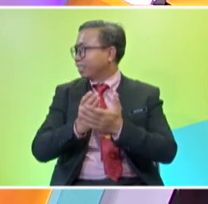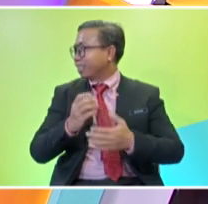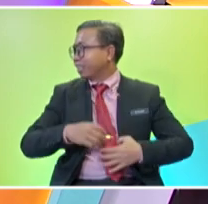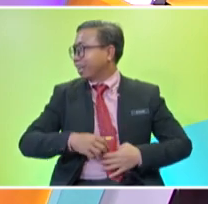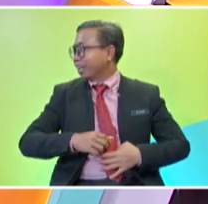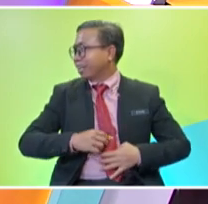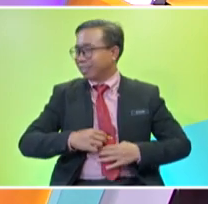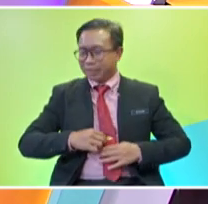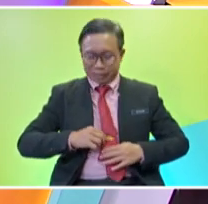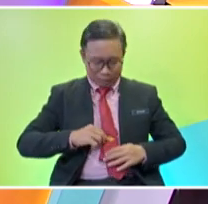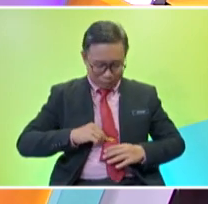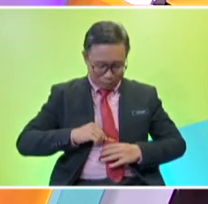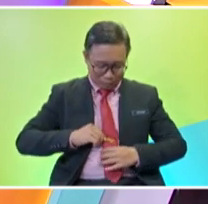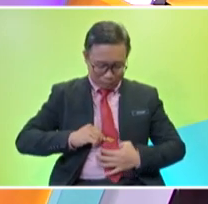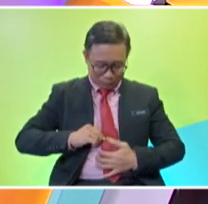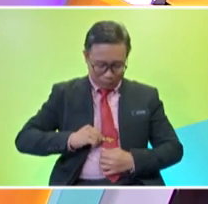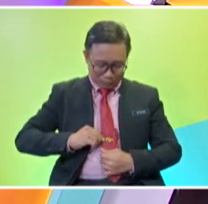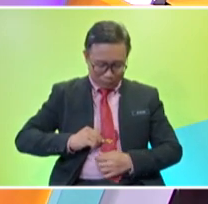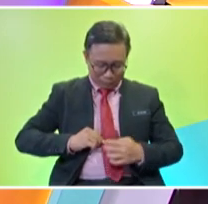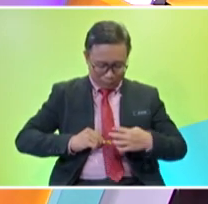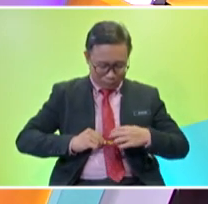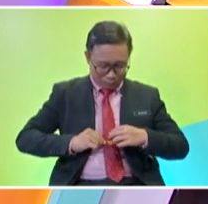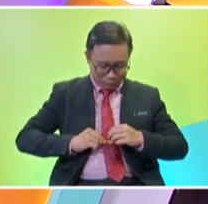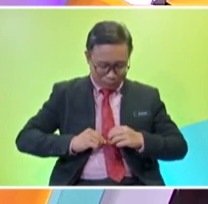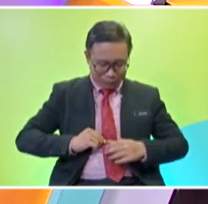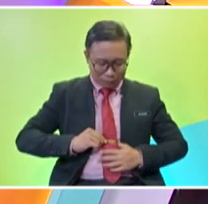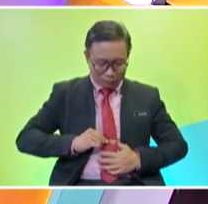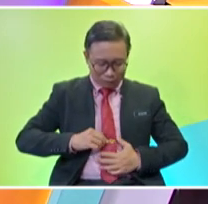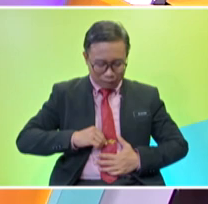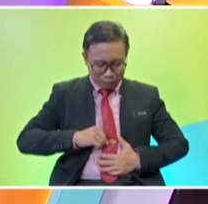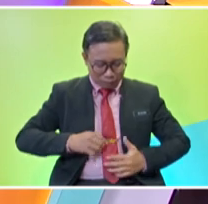sains pada hari ini Oke rekan-rekan semua